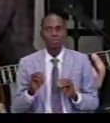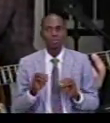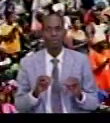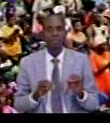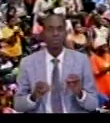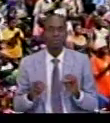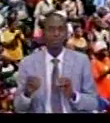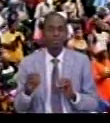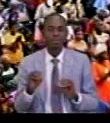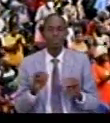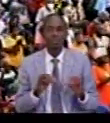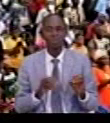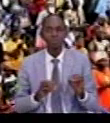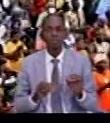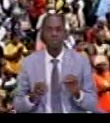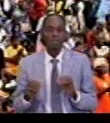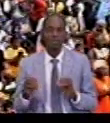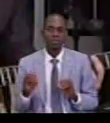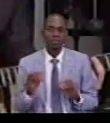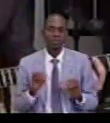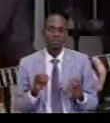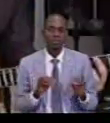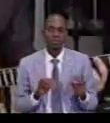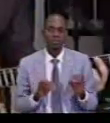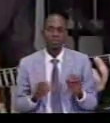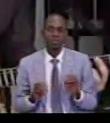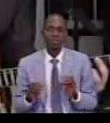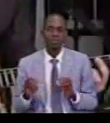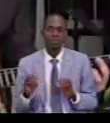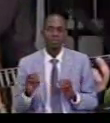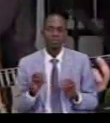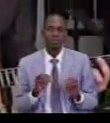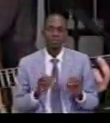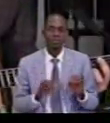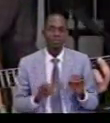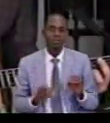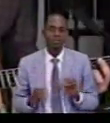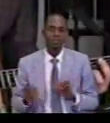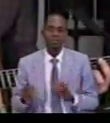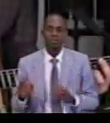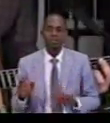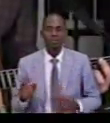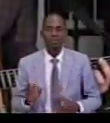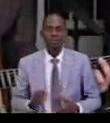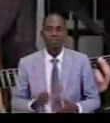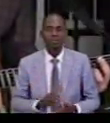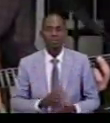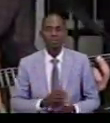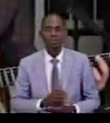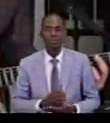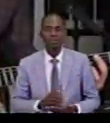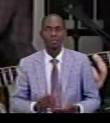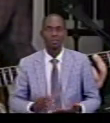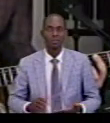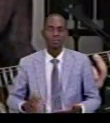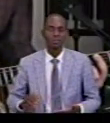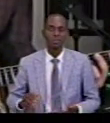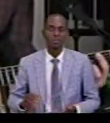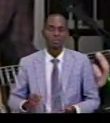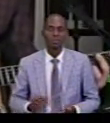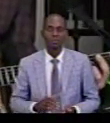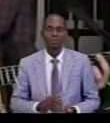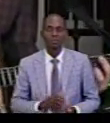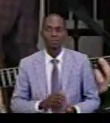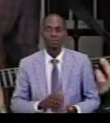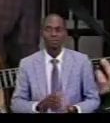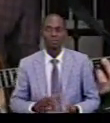Tu es merveilleux, Jésus, roi de gloire et de majesté, nous élevons ton